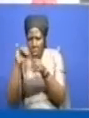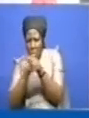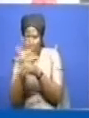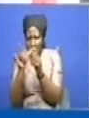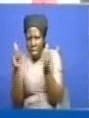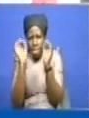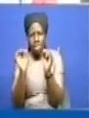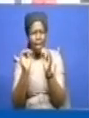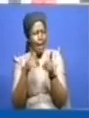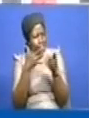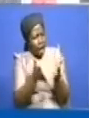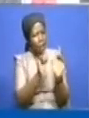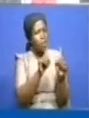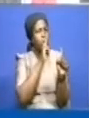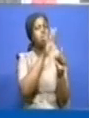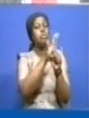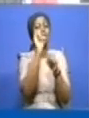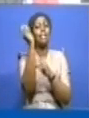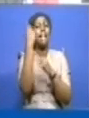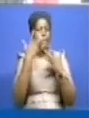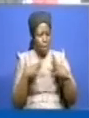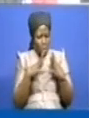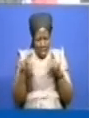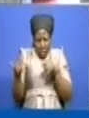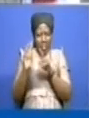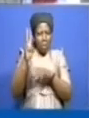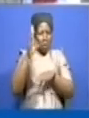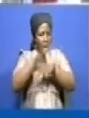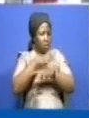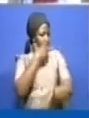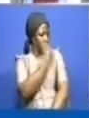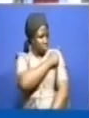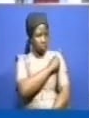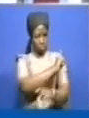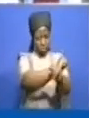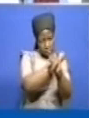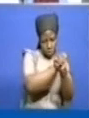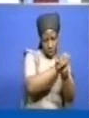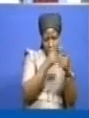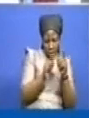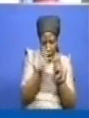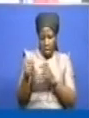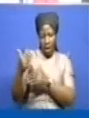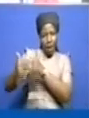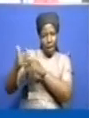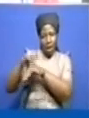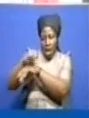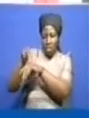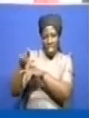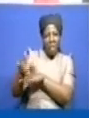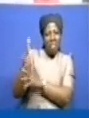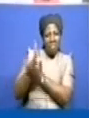Wakenya kwamba watakuwa wamekingwa na chanjo hii, licha ya kwamba mataifa mengine jirani hayajatilia